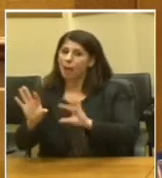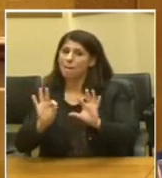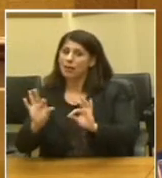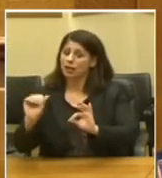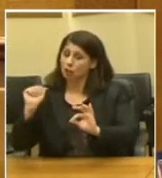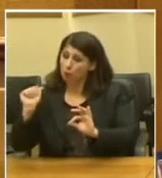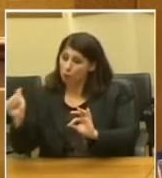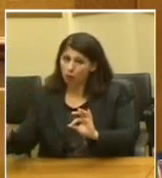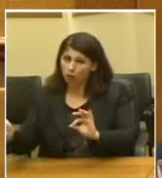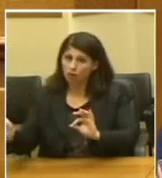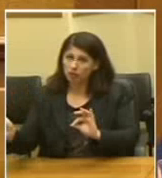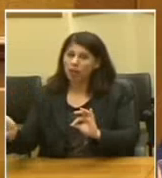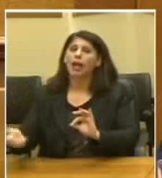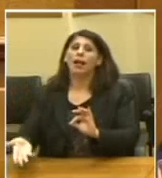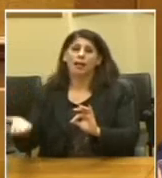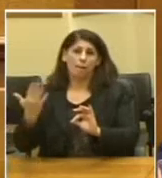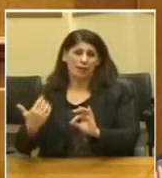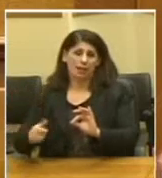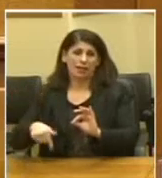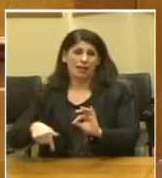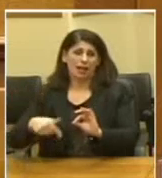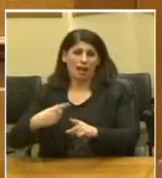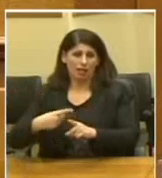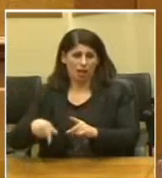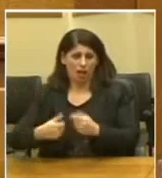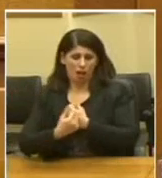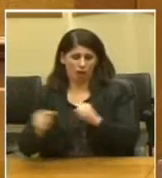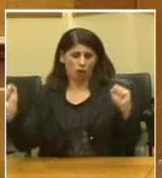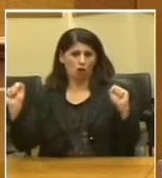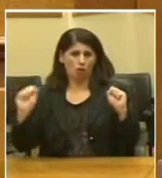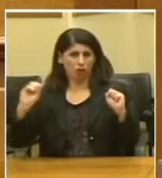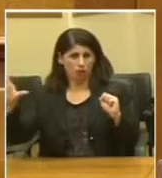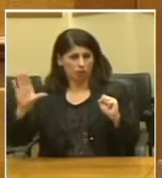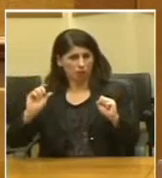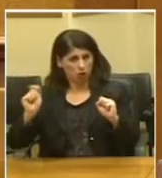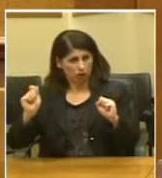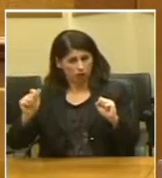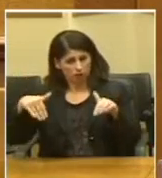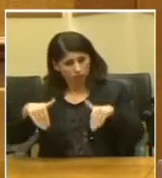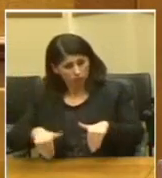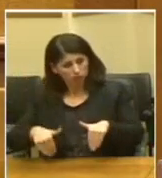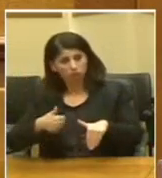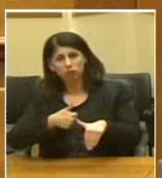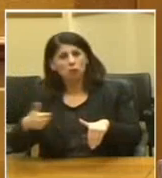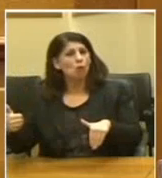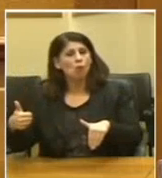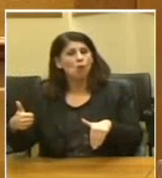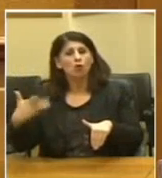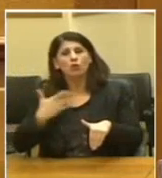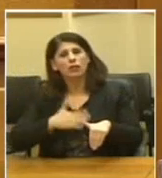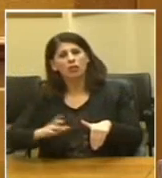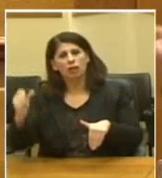αυτοβούλος να μην έχει η Ελλάδα αυτόνομη εξωτερική πολιτική και να υπακούει μονάχα τις βουλές των ισχυρότερων